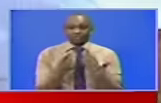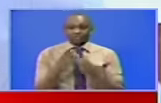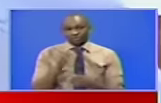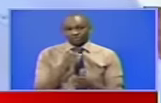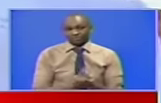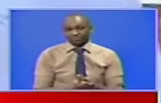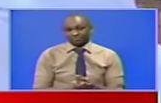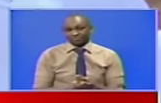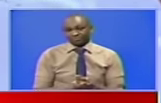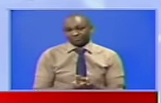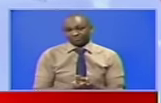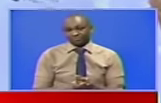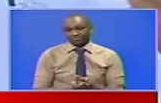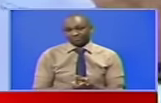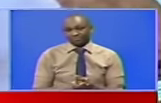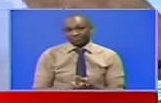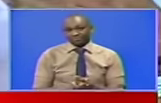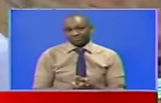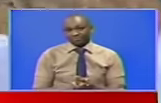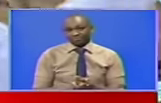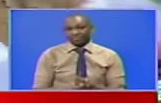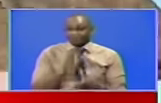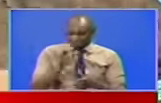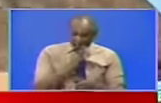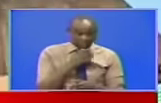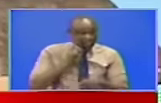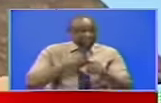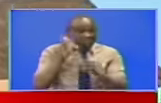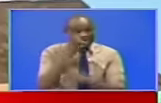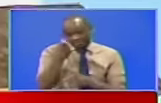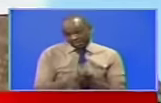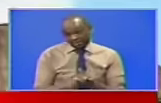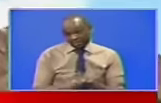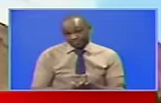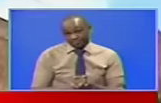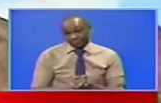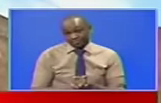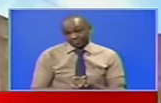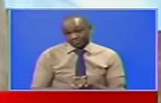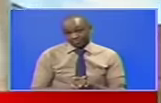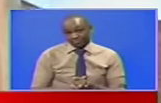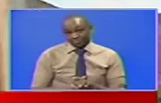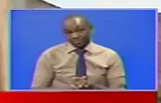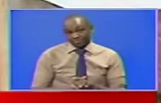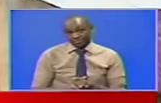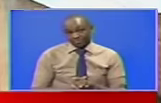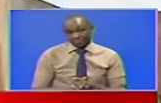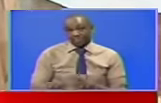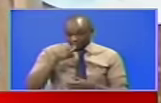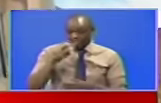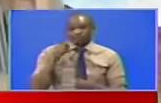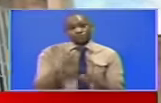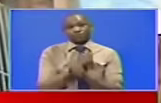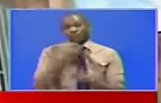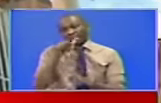Roho nye rokimba. Roho nye rokimba. No, mtura, nisaki kusema